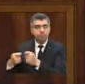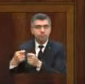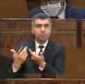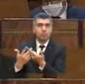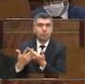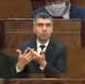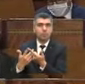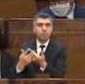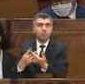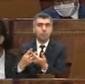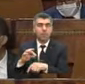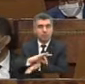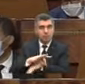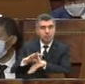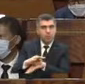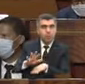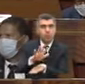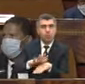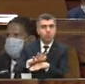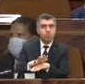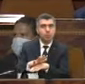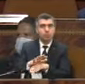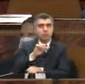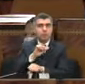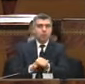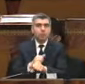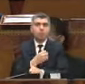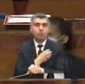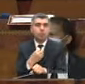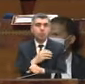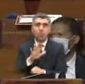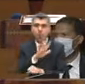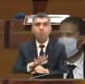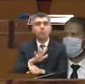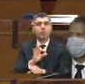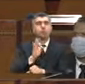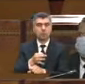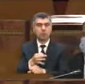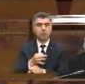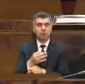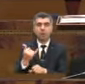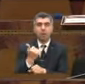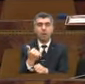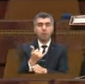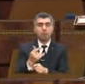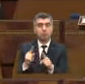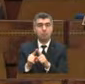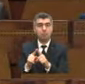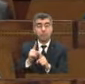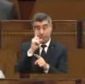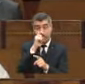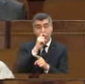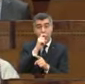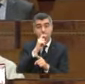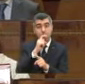إدارتنا وفي أنظمتنا الاجتماعية، لأن لولاها لما استطاع المغرب أن يتحدى تداعيات الجائحة